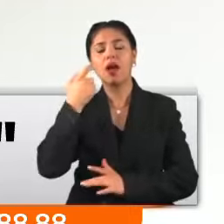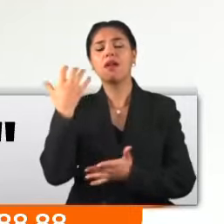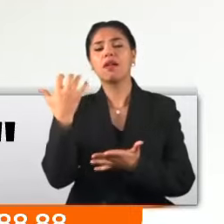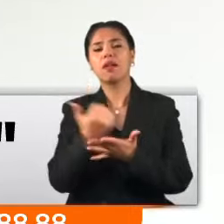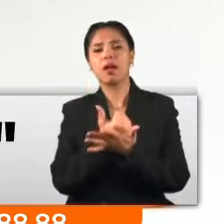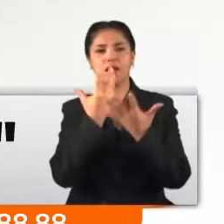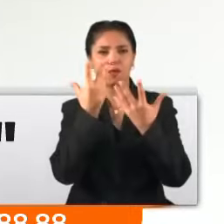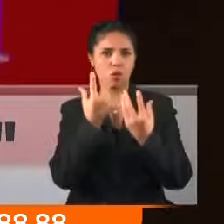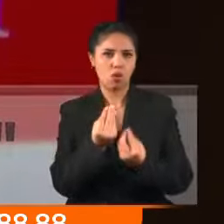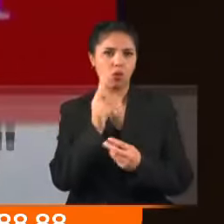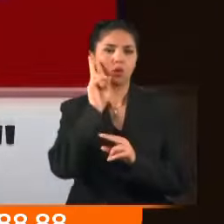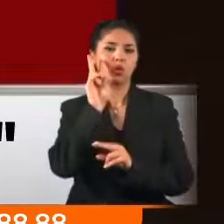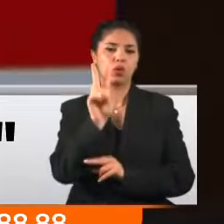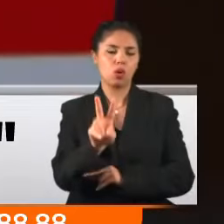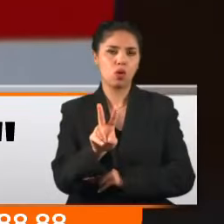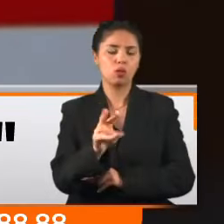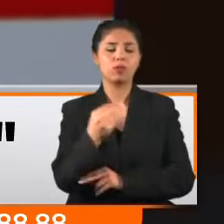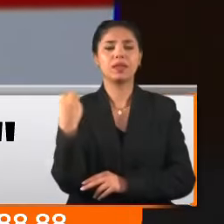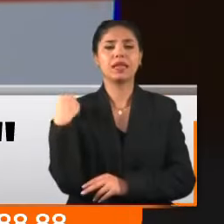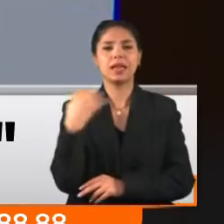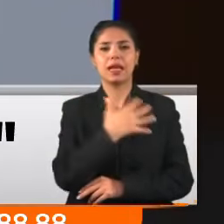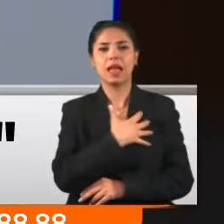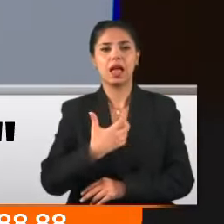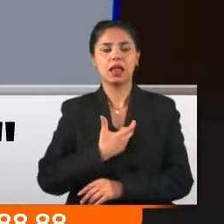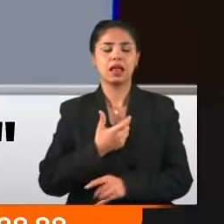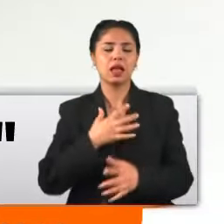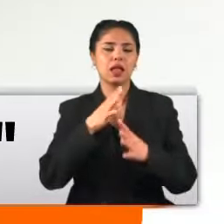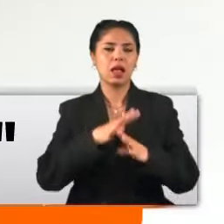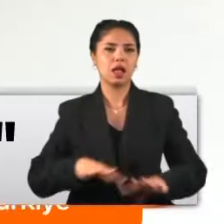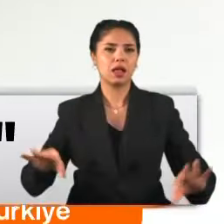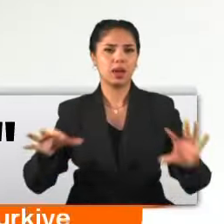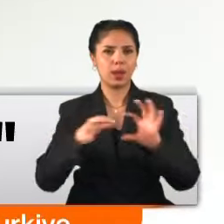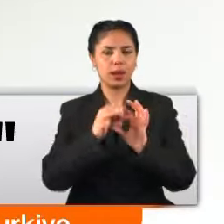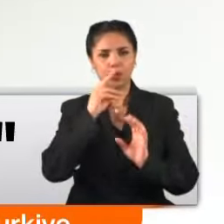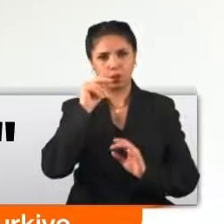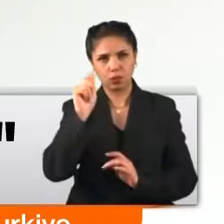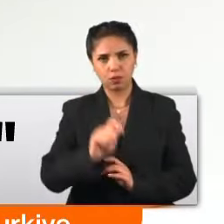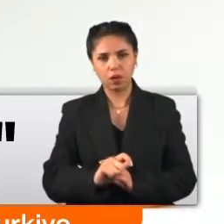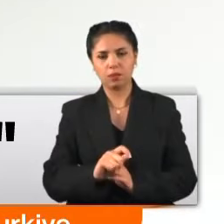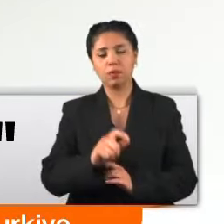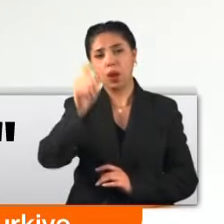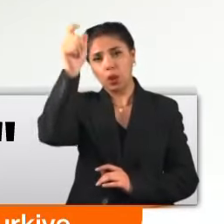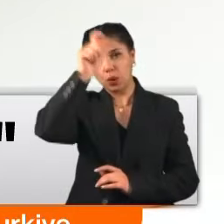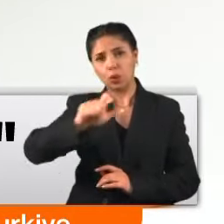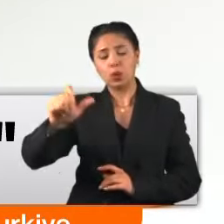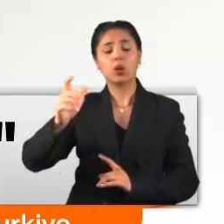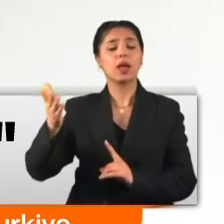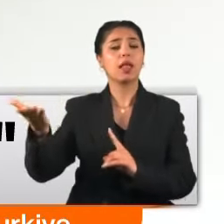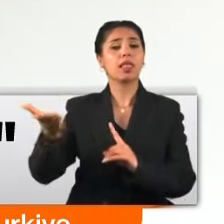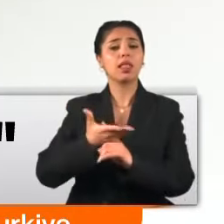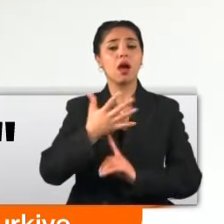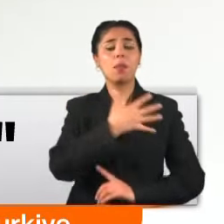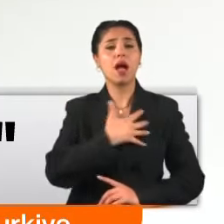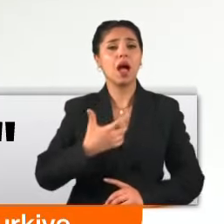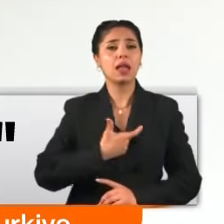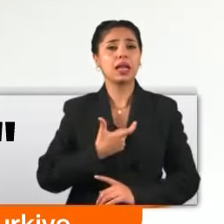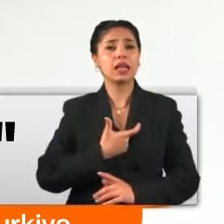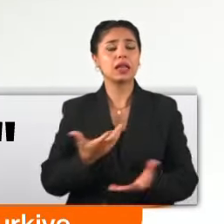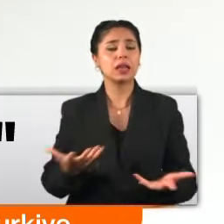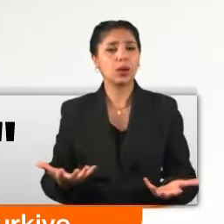olduğunu gördü. Sözü yeni anayasa hazırlıklarına getirdi. Türkiye'yi darbe anayasasından